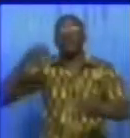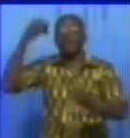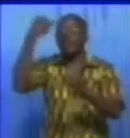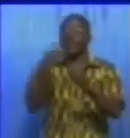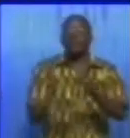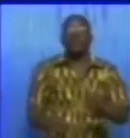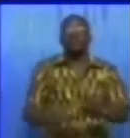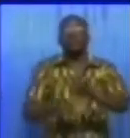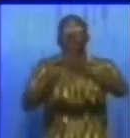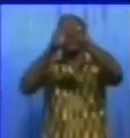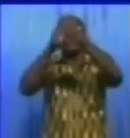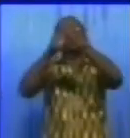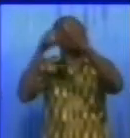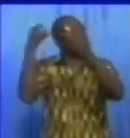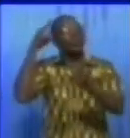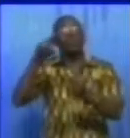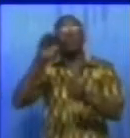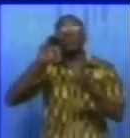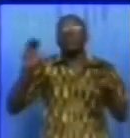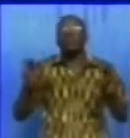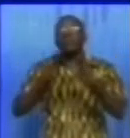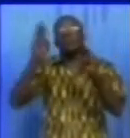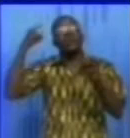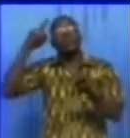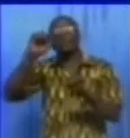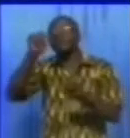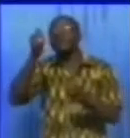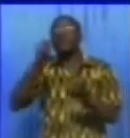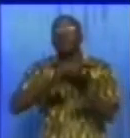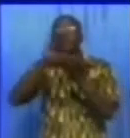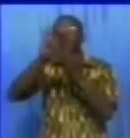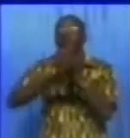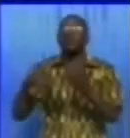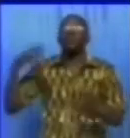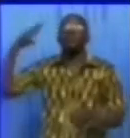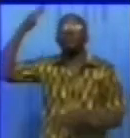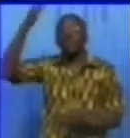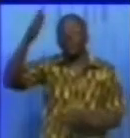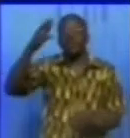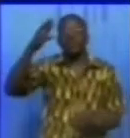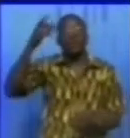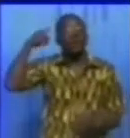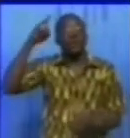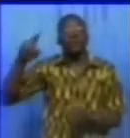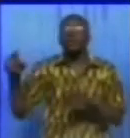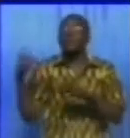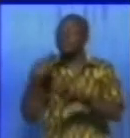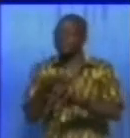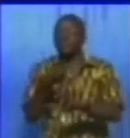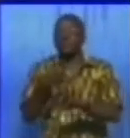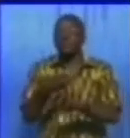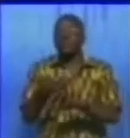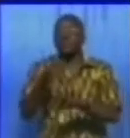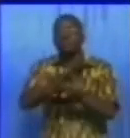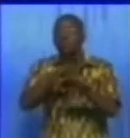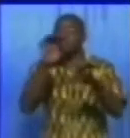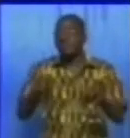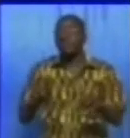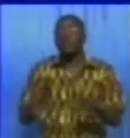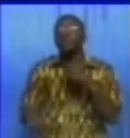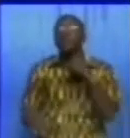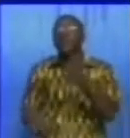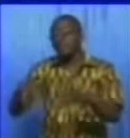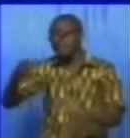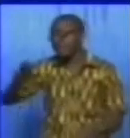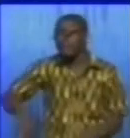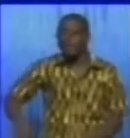Coupe de l'indépendance prévue le mardi 10 décembre prochain. L'entreprise, confrontée à des difficultés, accuse un